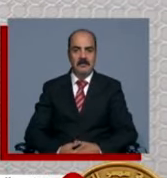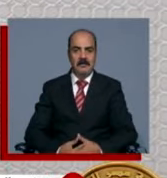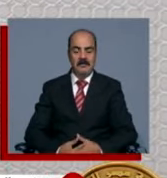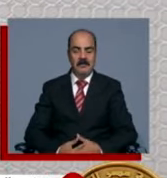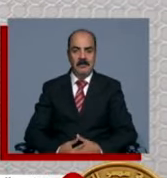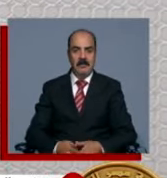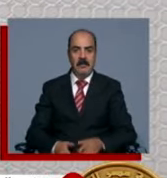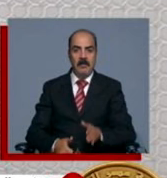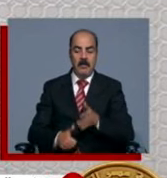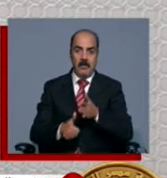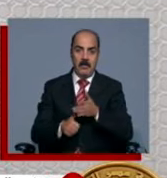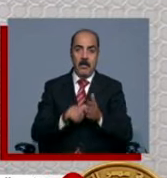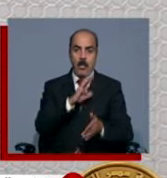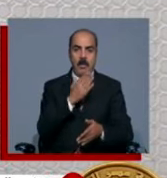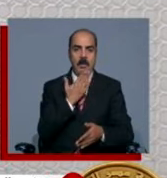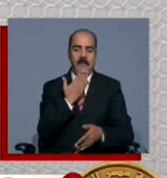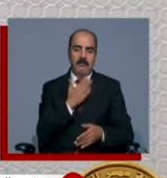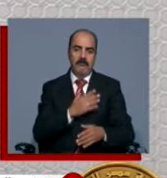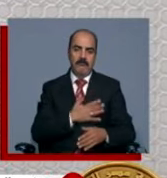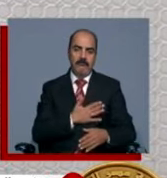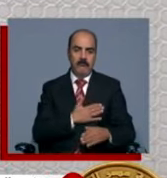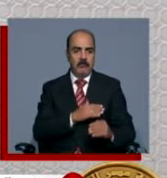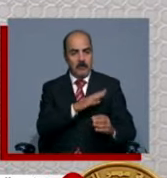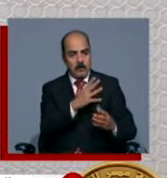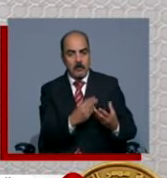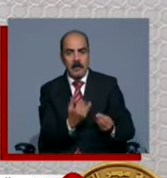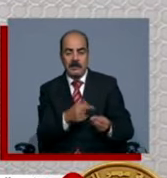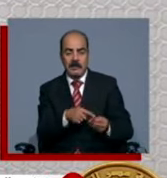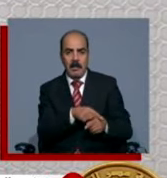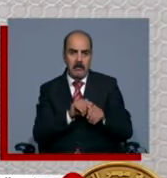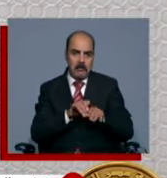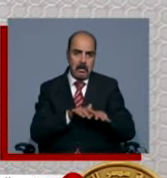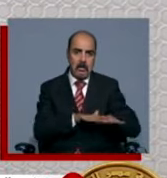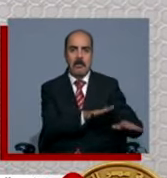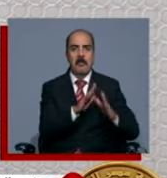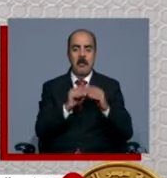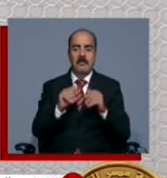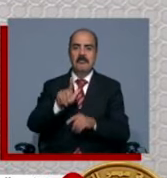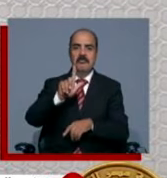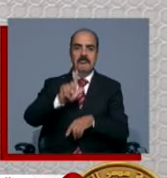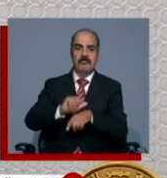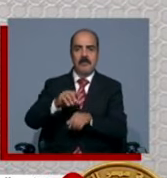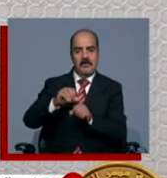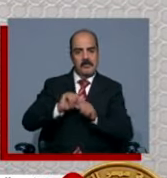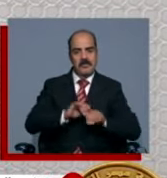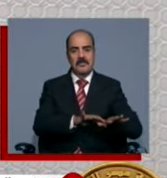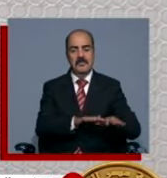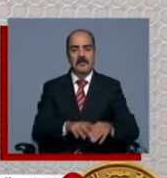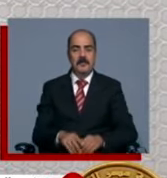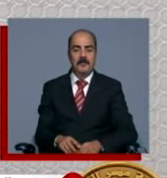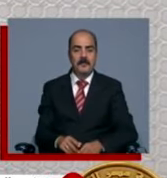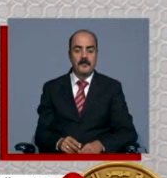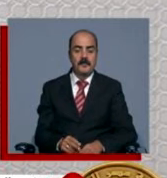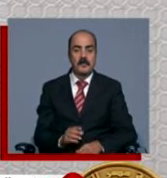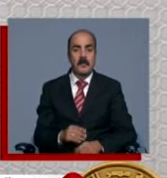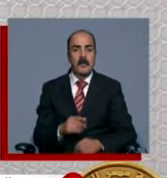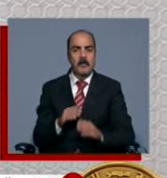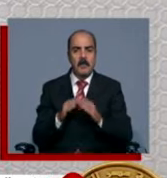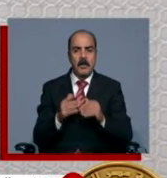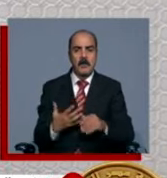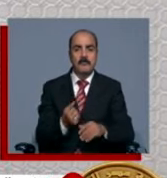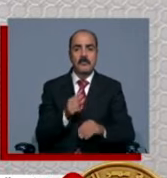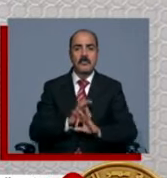خاصة بالقارة الإفريقية التي أضحت قارة المستقبل في ضوء ما تمتلكه من